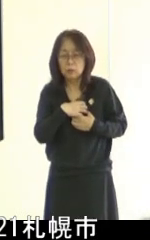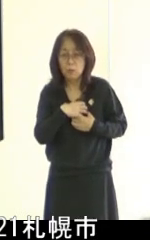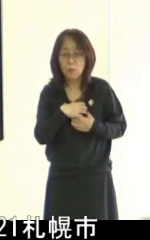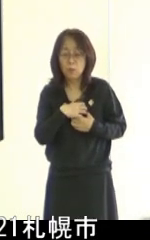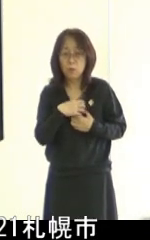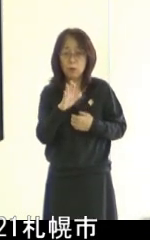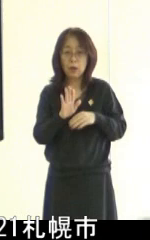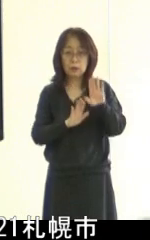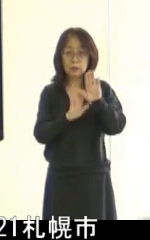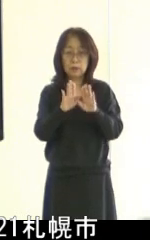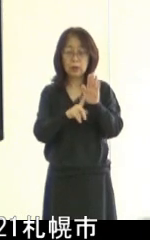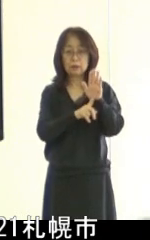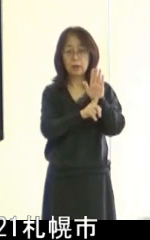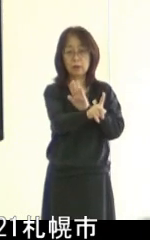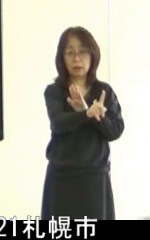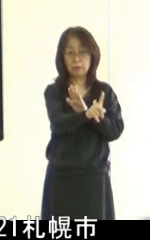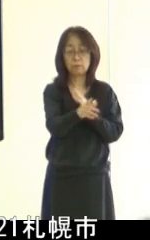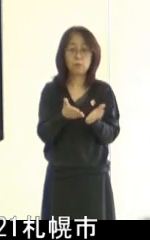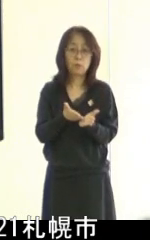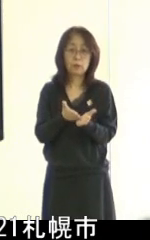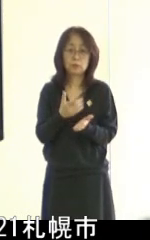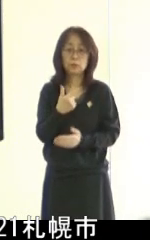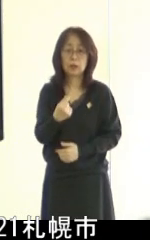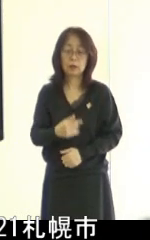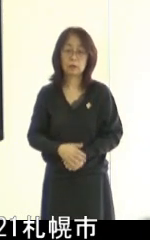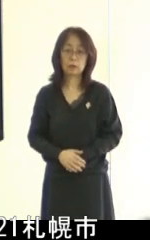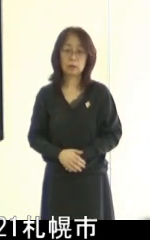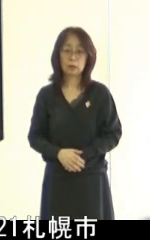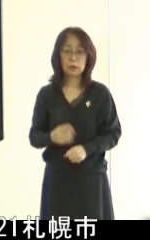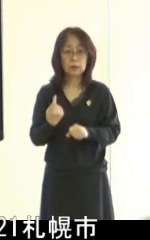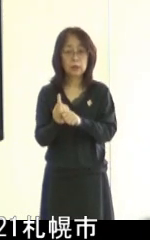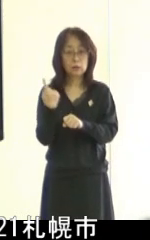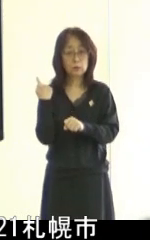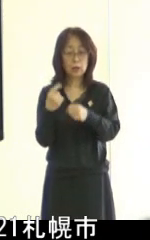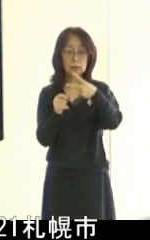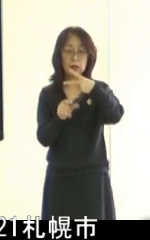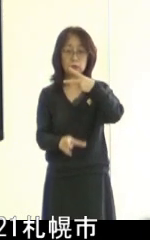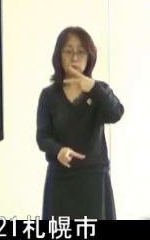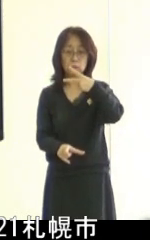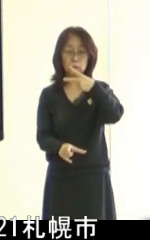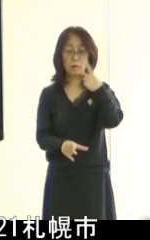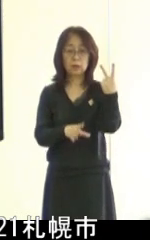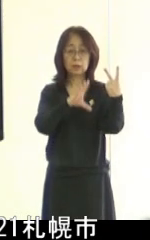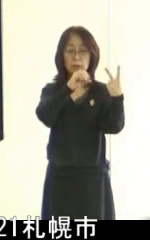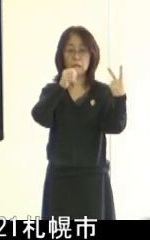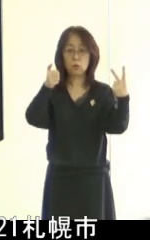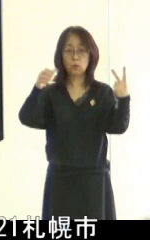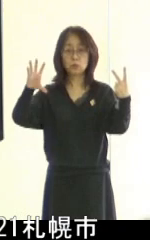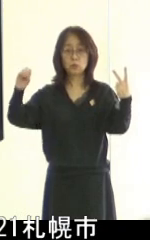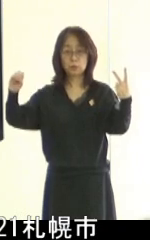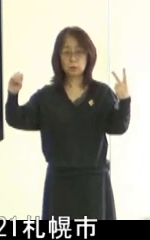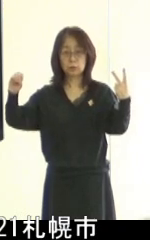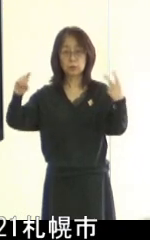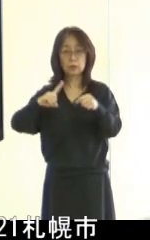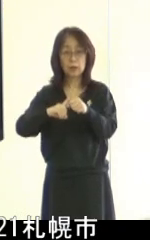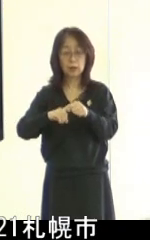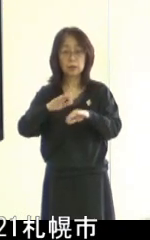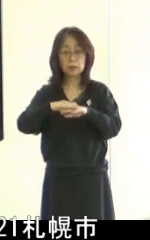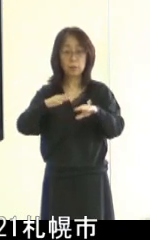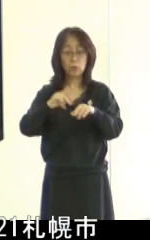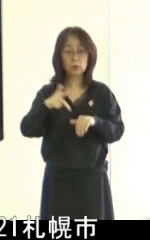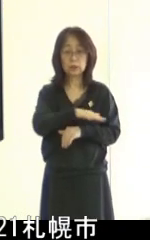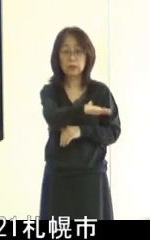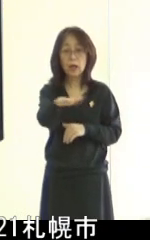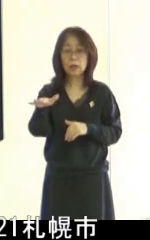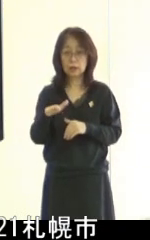をさせていただきます昨年2月に2050年に札幌市内から排出される